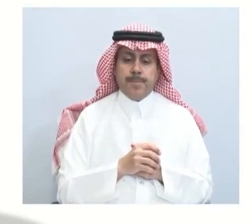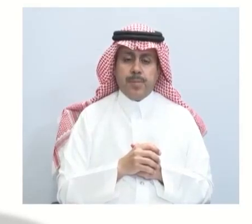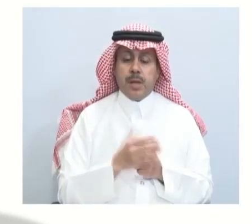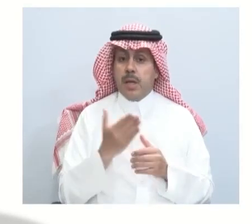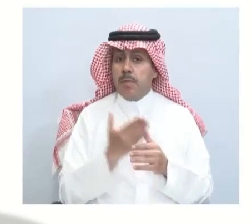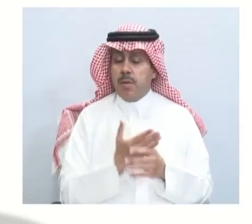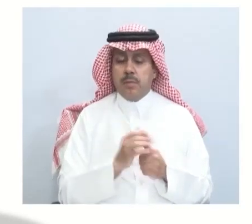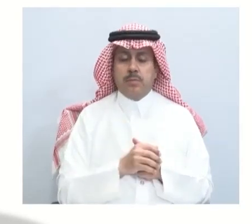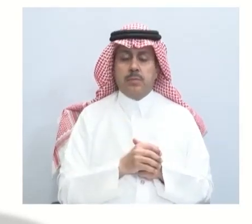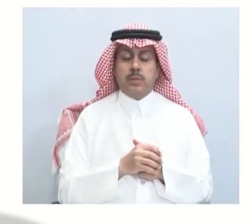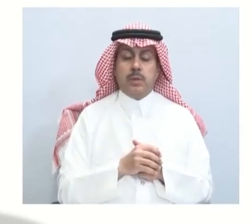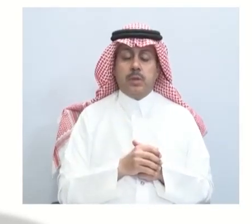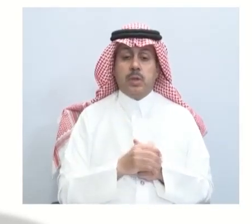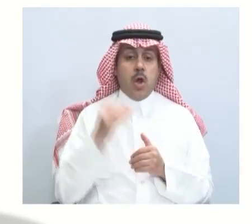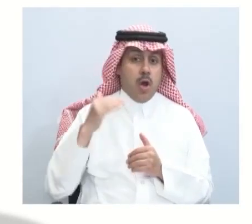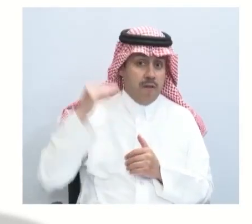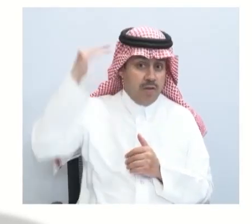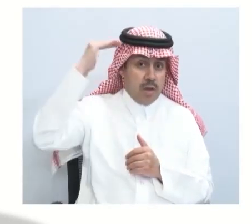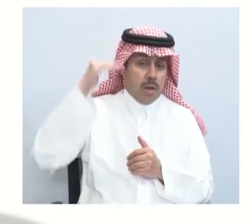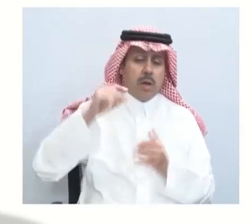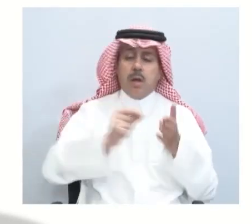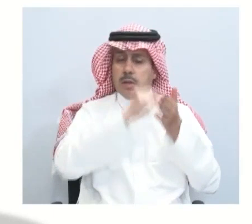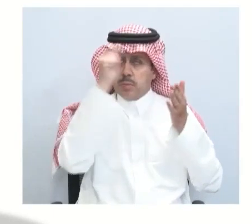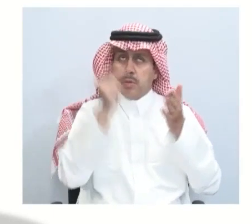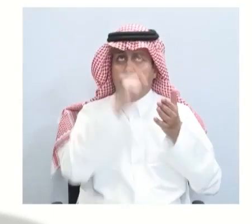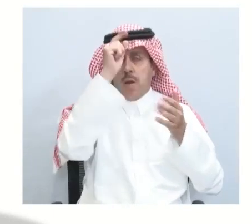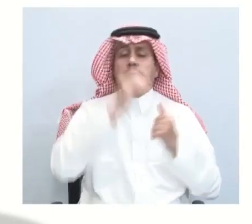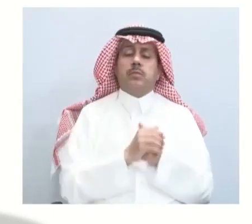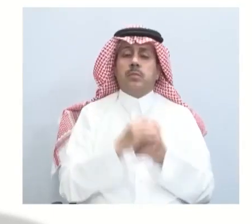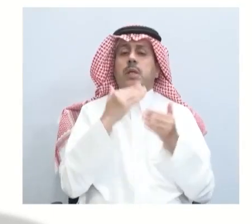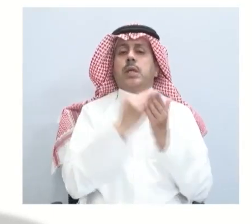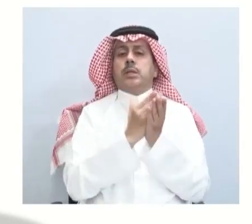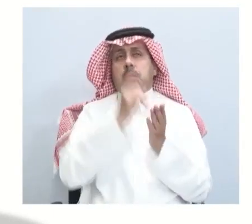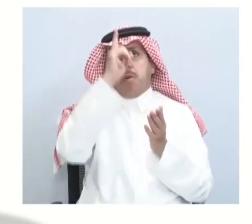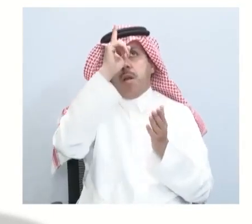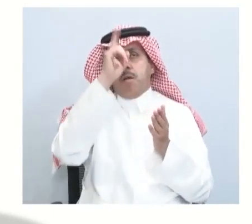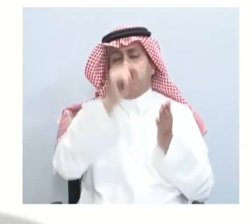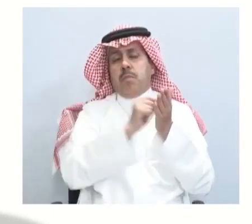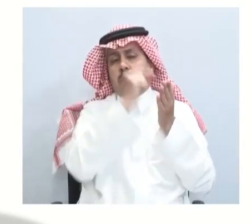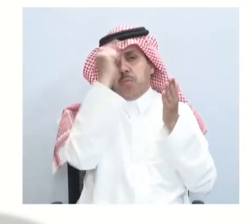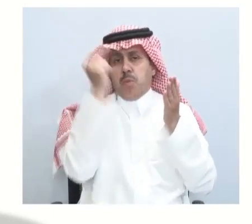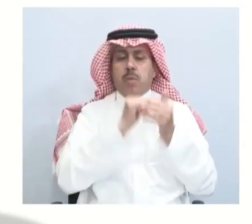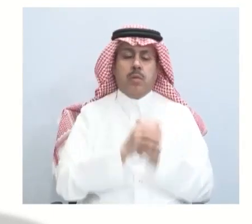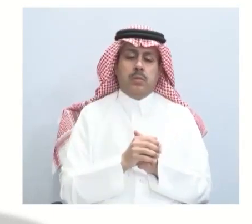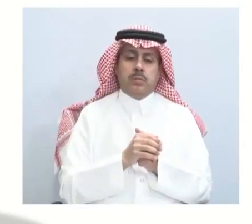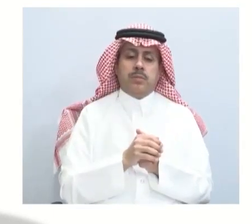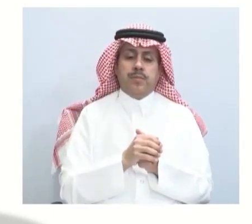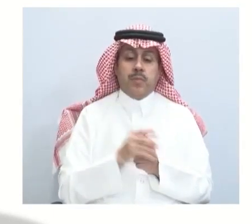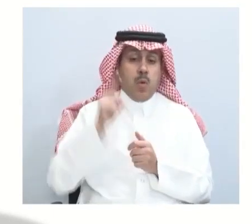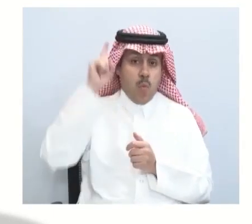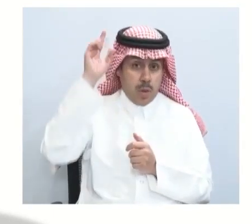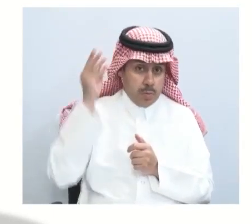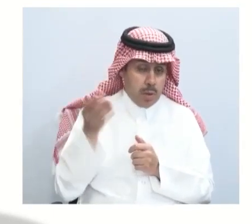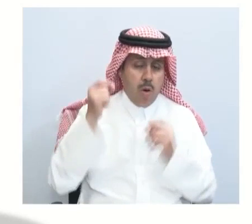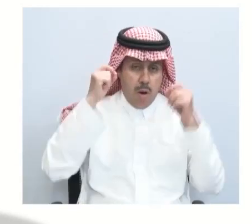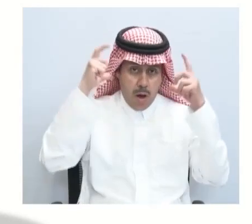لماذا لان ذلك التفضيل قسمه من الله صادره عن حكمه وتدبير والله جل وعلا